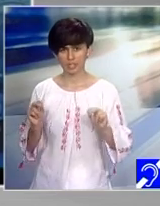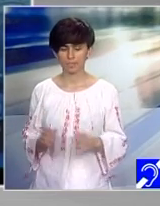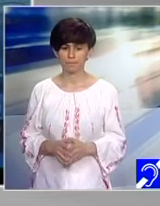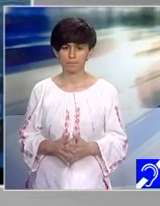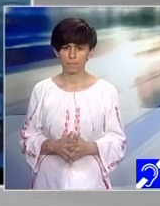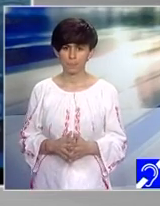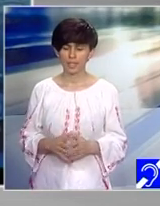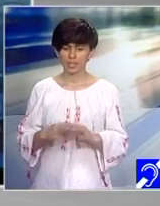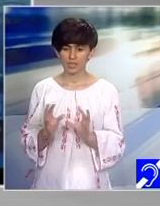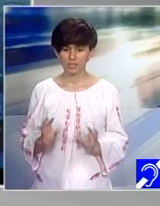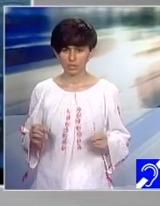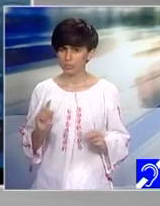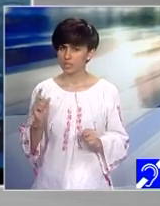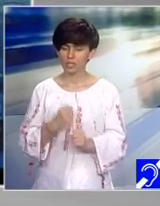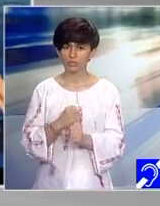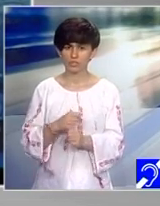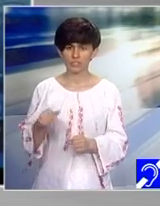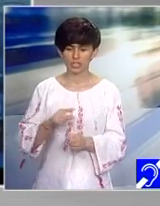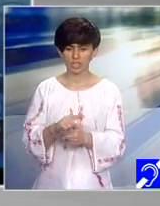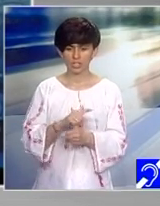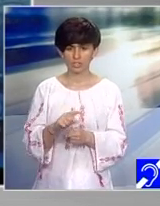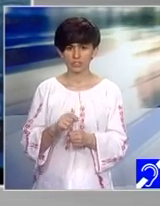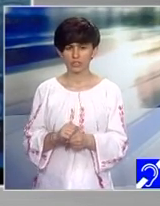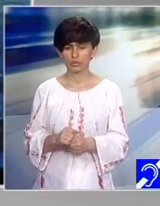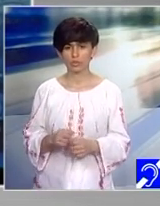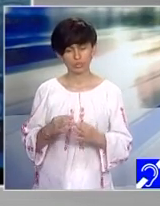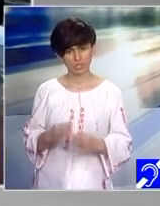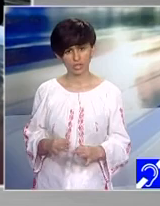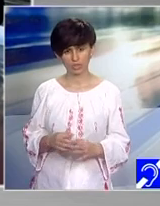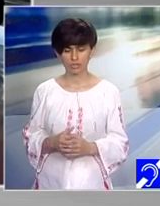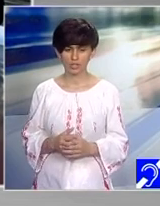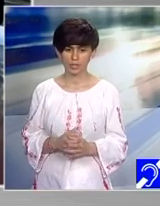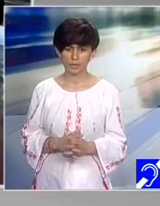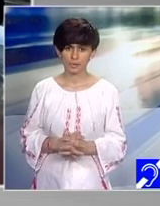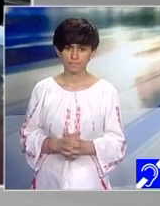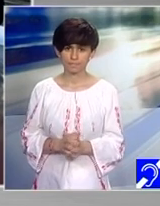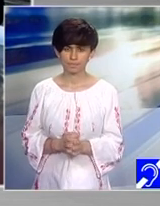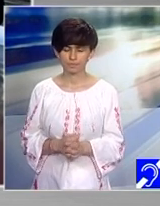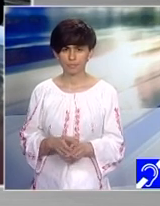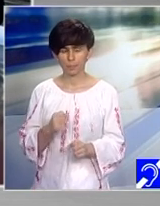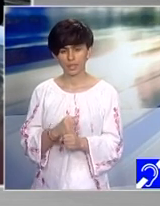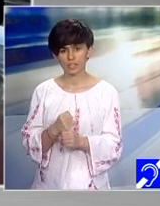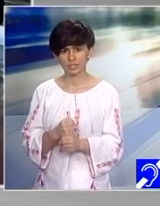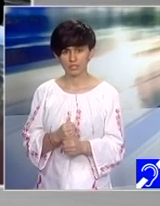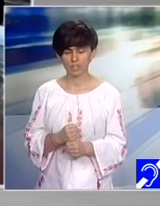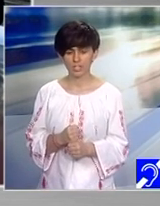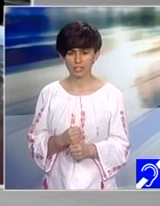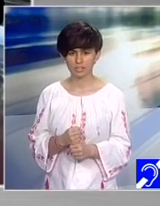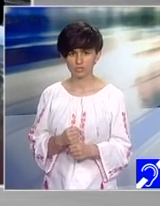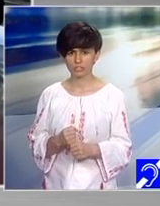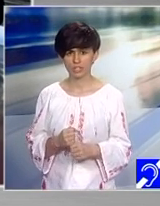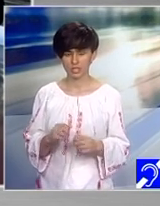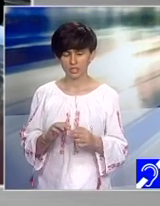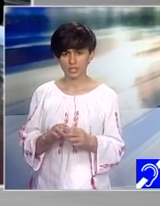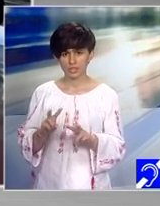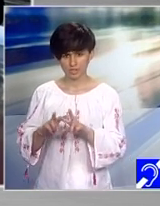mod serios. În alte țări se face, e ușor de făcut. Cum s-ar putea măsura? Se fac niște platforme online și atunci când studenții